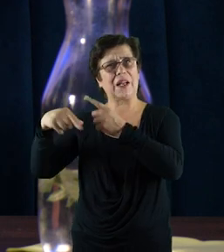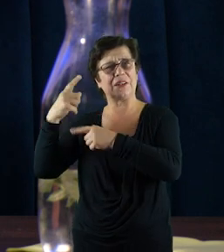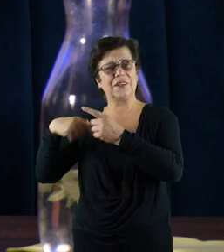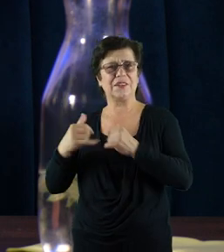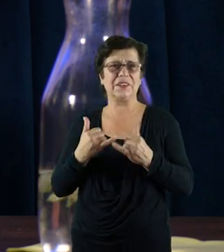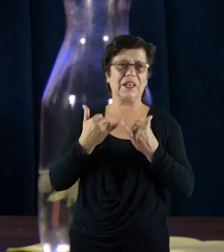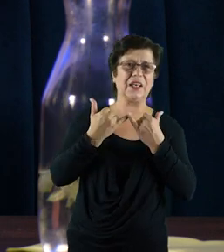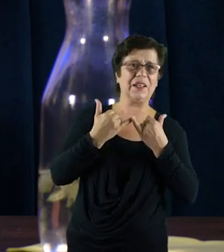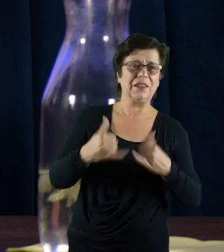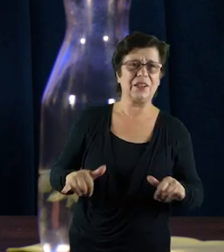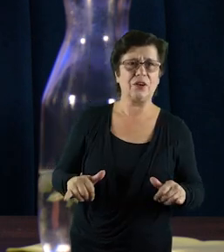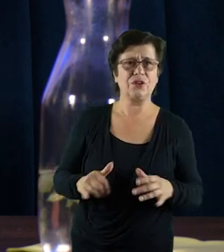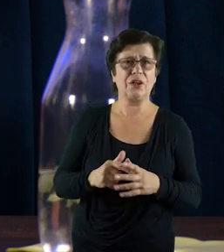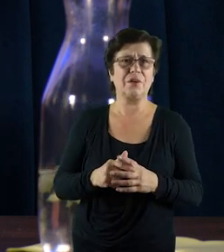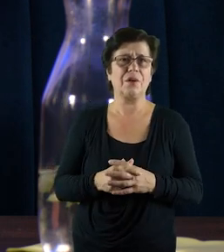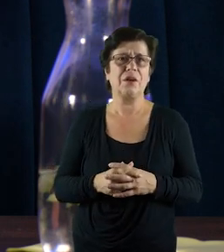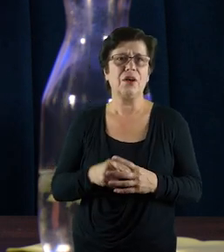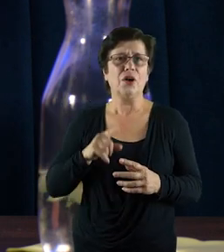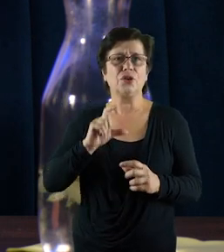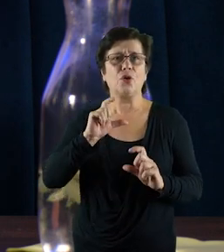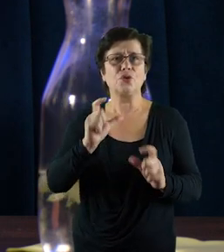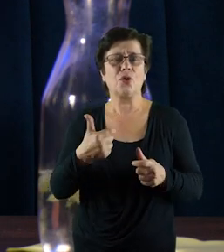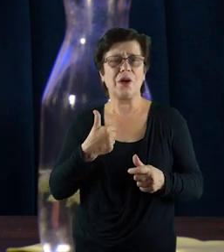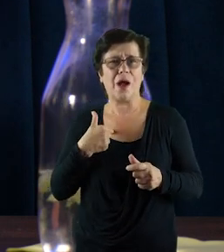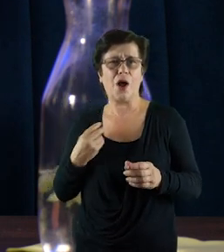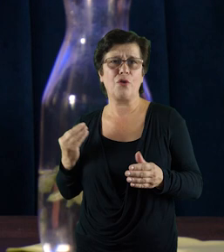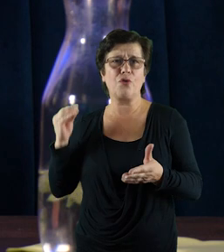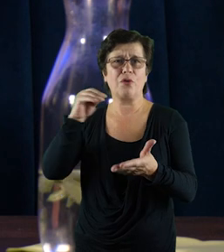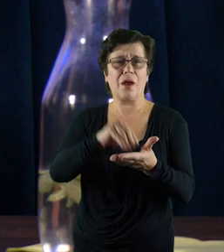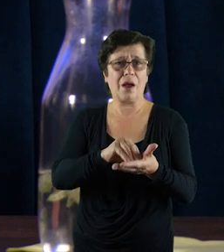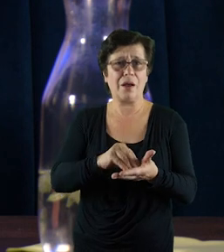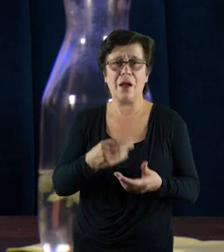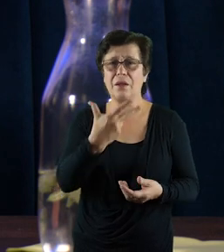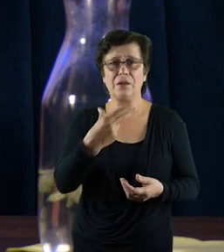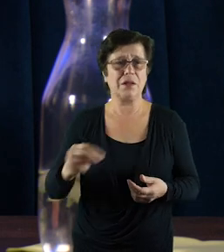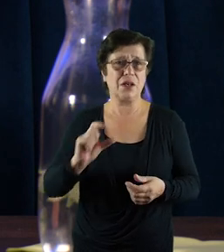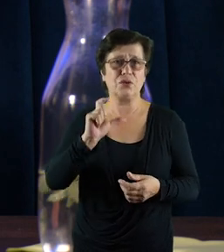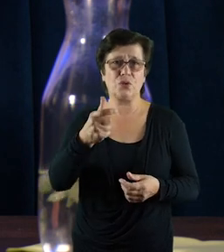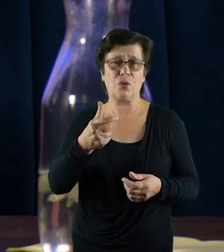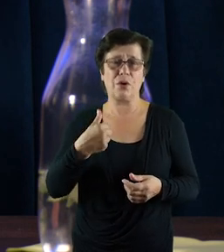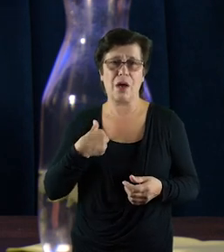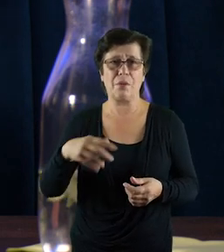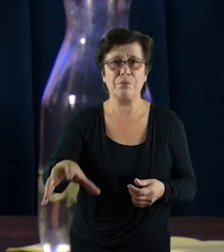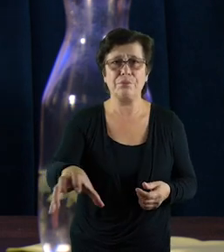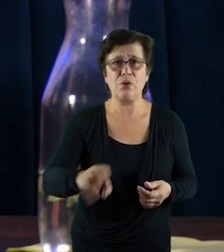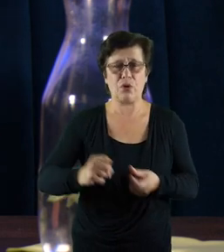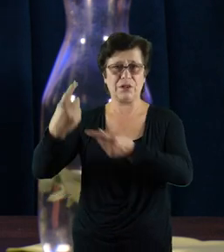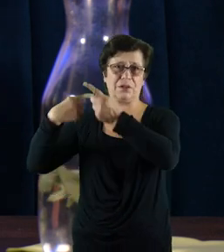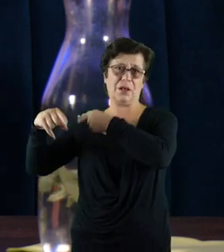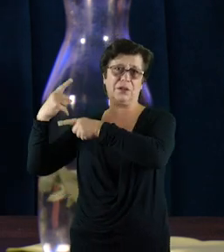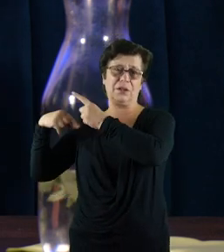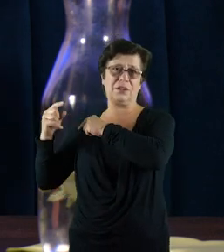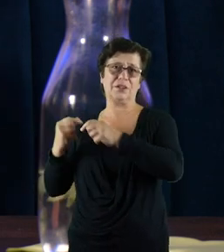z tradycji literackiej, tylko to, co ja do niej dodaję. I te polemiki to było właśnie to, co on dodaje. To, że tak często w swojej